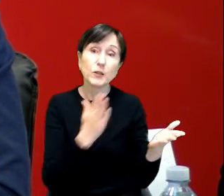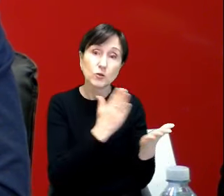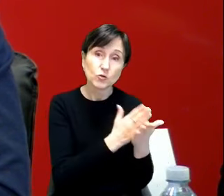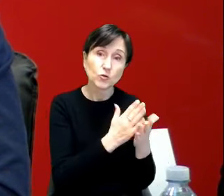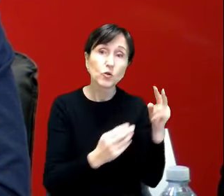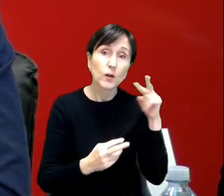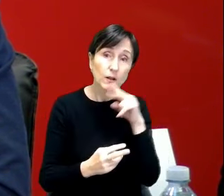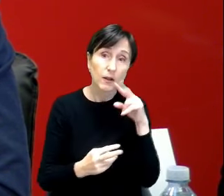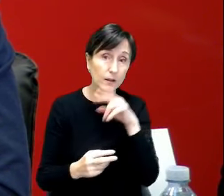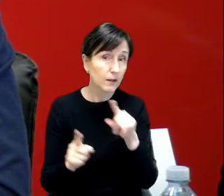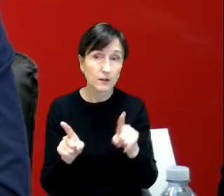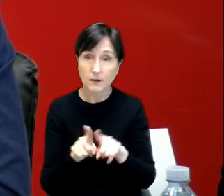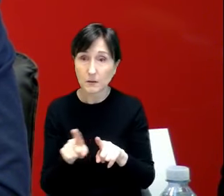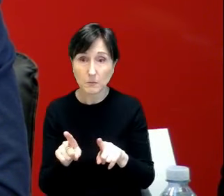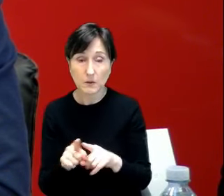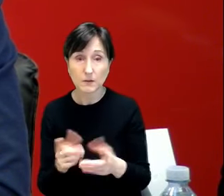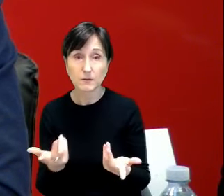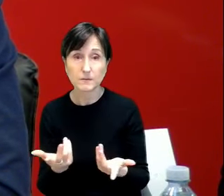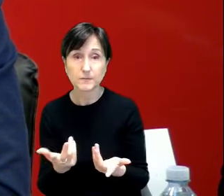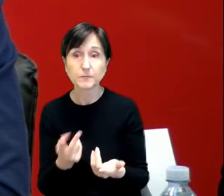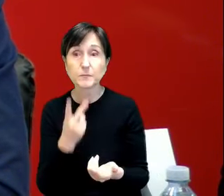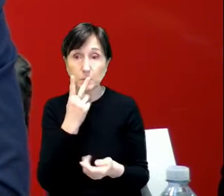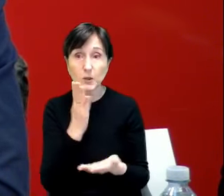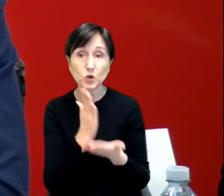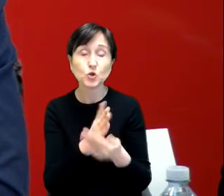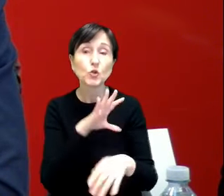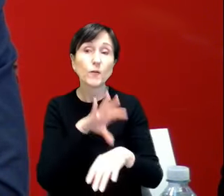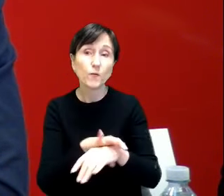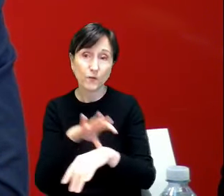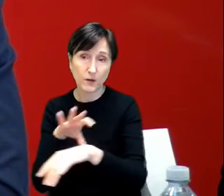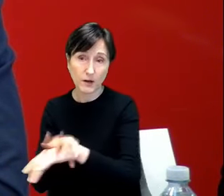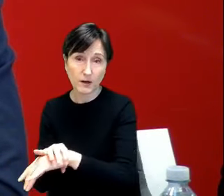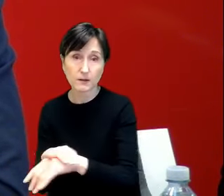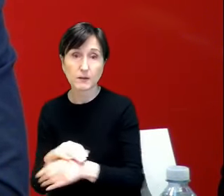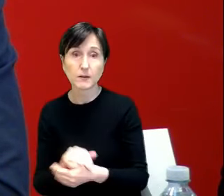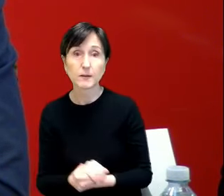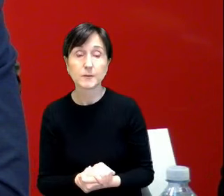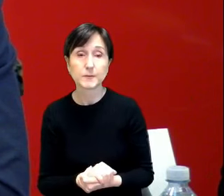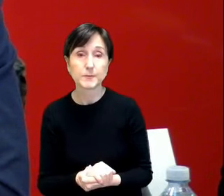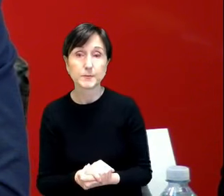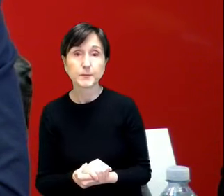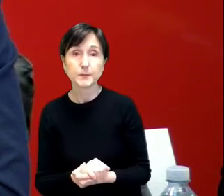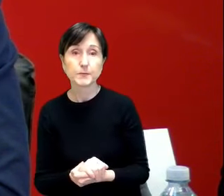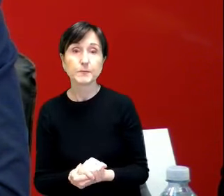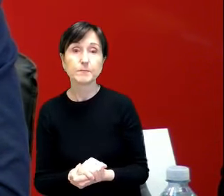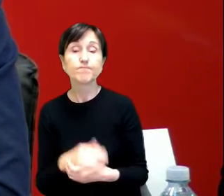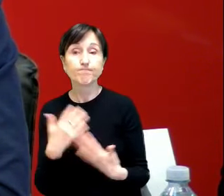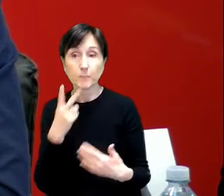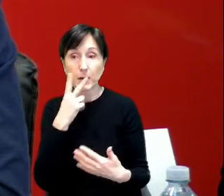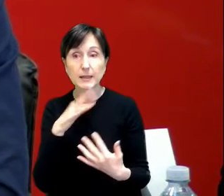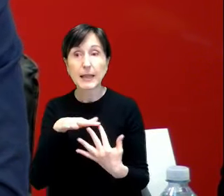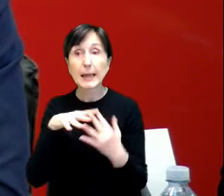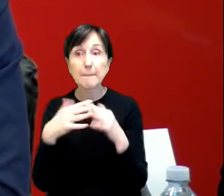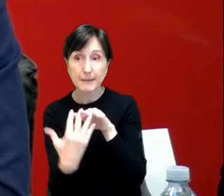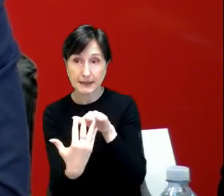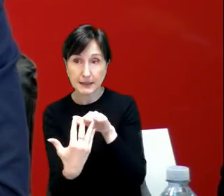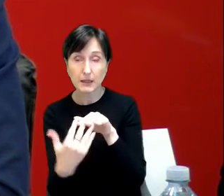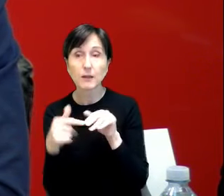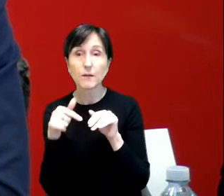padaryta tai rodo irgi atskiri faktai ir pokyčiai kuriuos bent imtyų sektoriuje jie yra suvaldyti